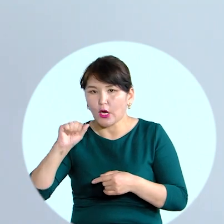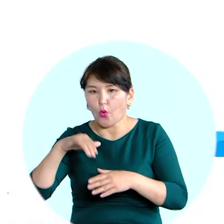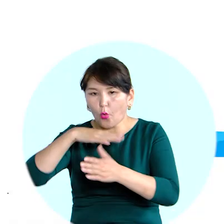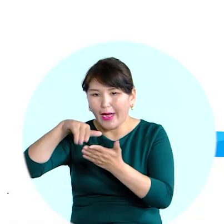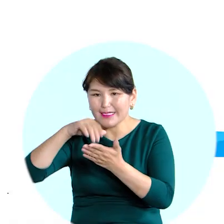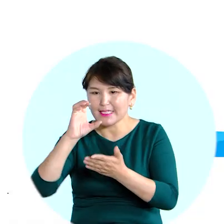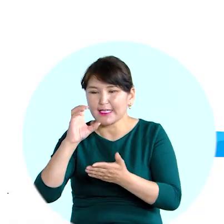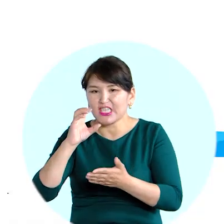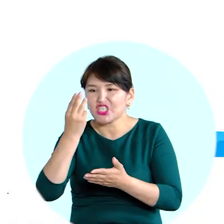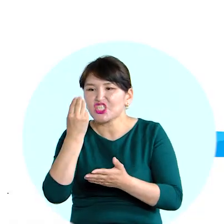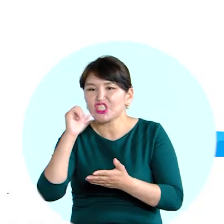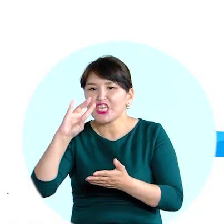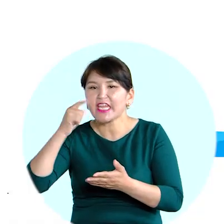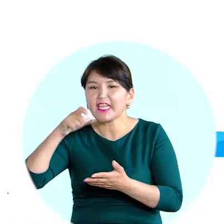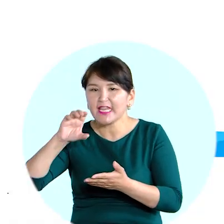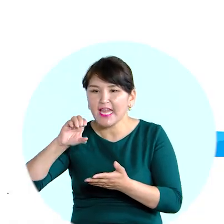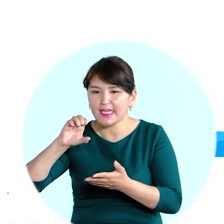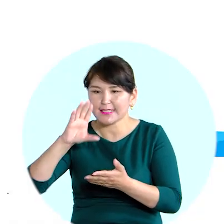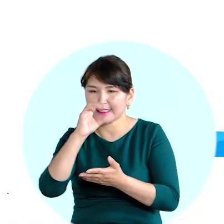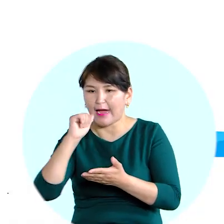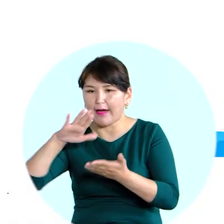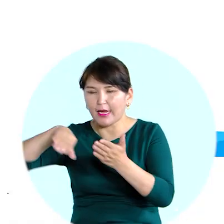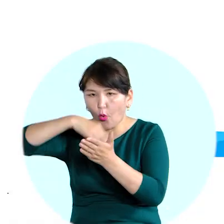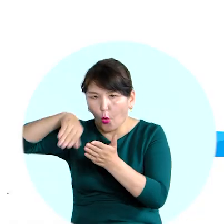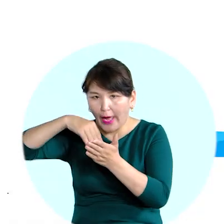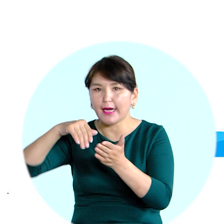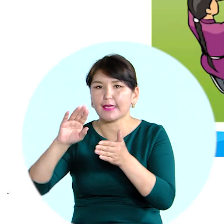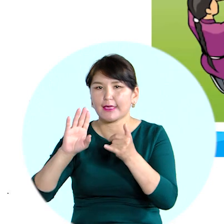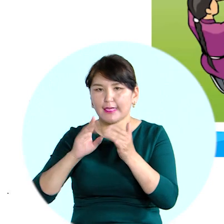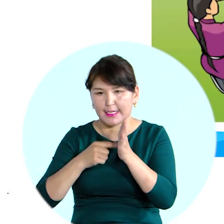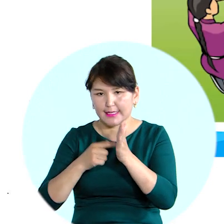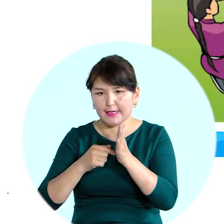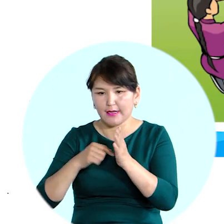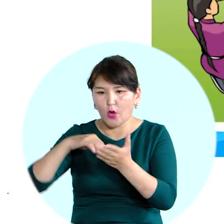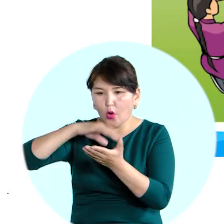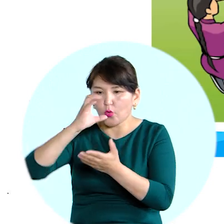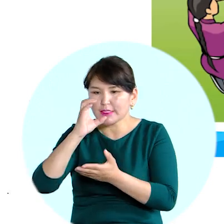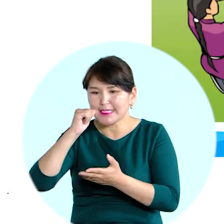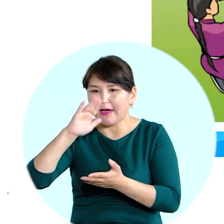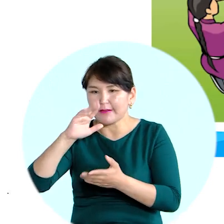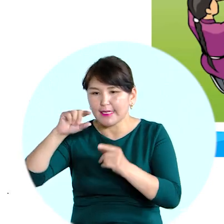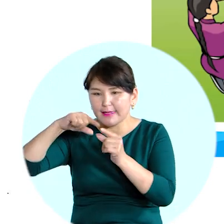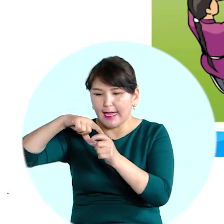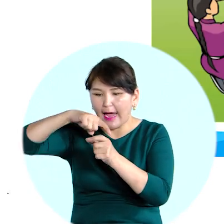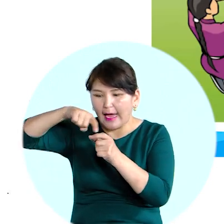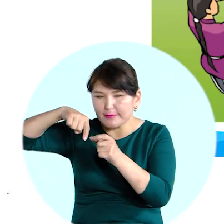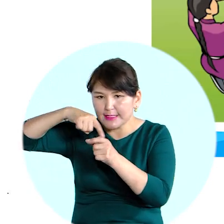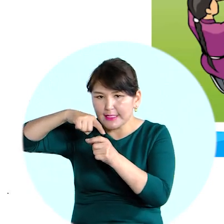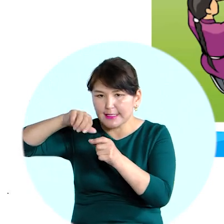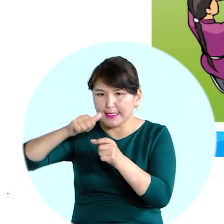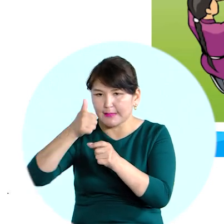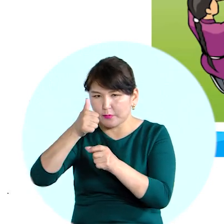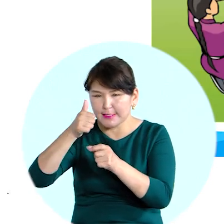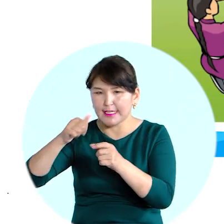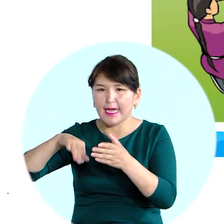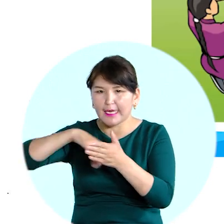Эсвэл содтой усмлаар, содын усмлаар ч юм уу усныхаа савыг сайтар цэвэрлэх хэрэгтэй. Ялангуяа усны савны амсар хэсгийг маш сайн цэвэрлэх хэрэгтэй.